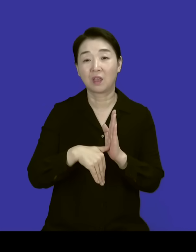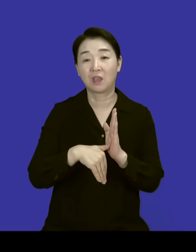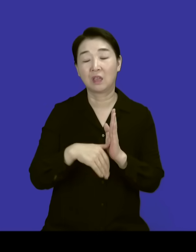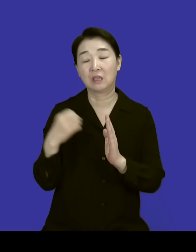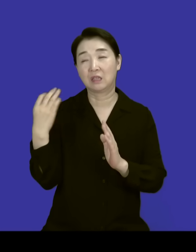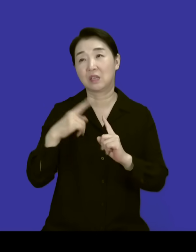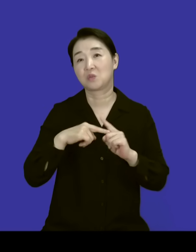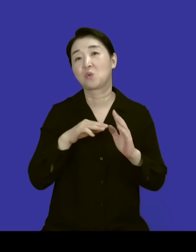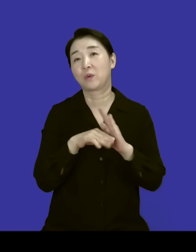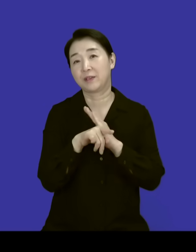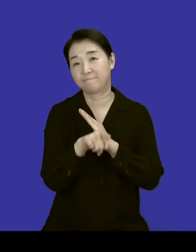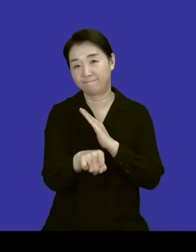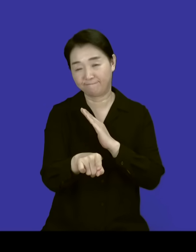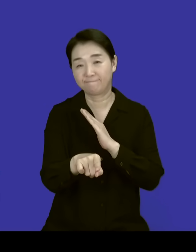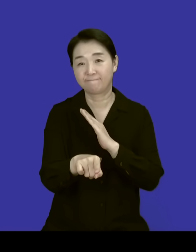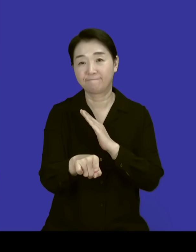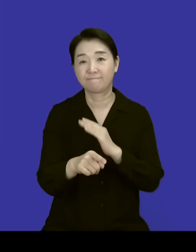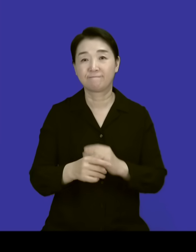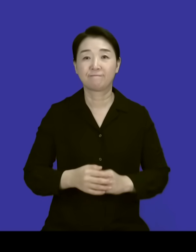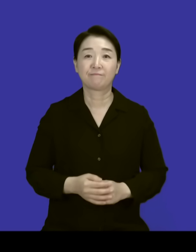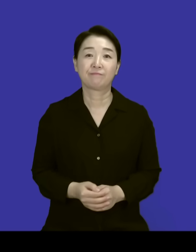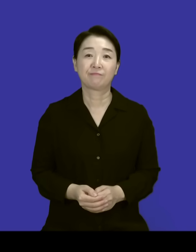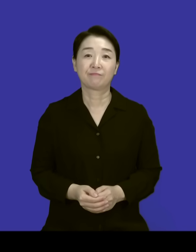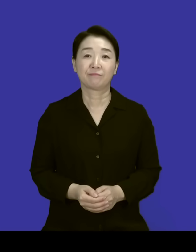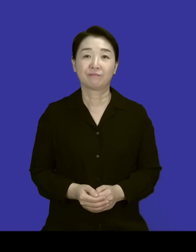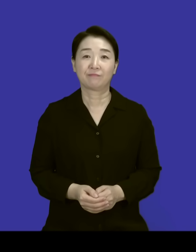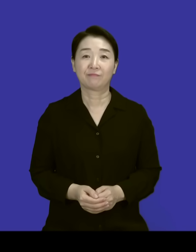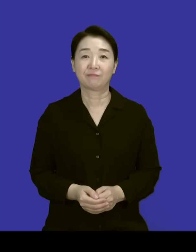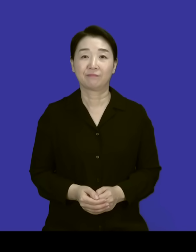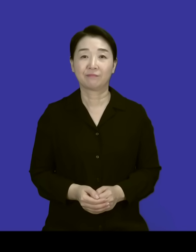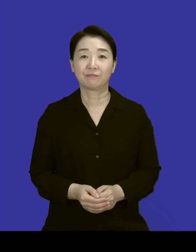다시. 교회, 집 앞에 있는 교회를.